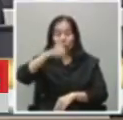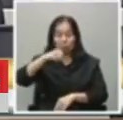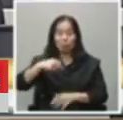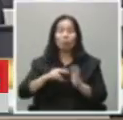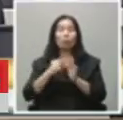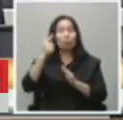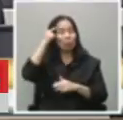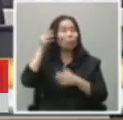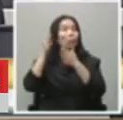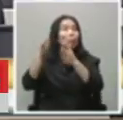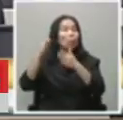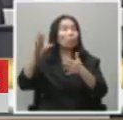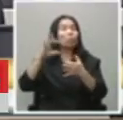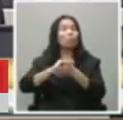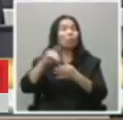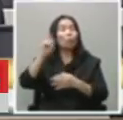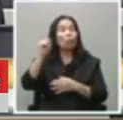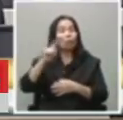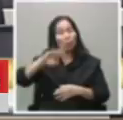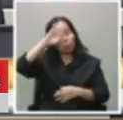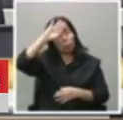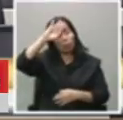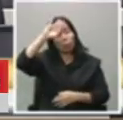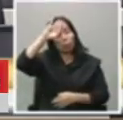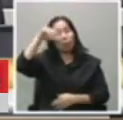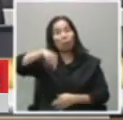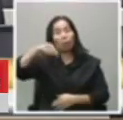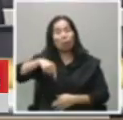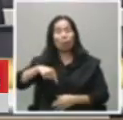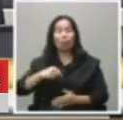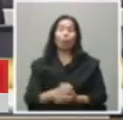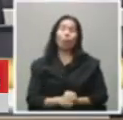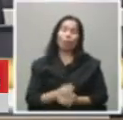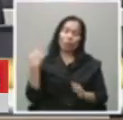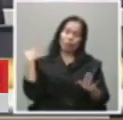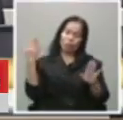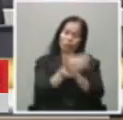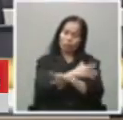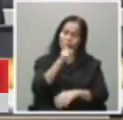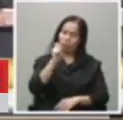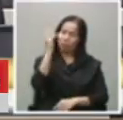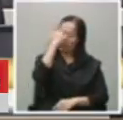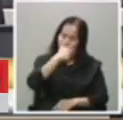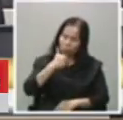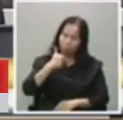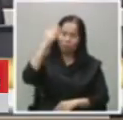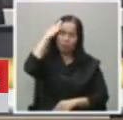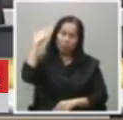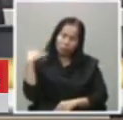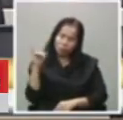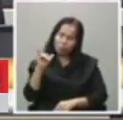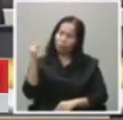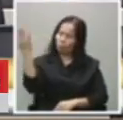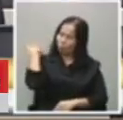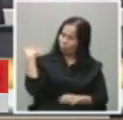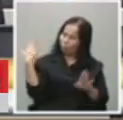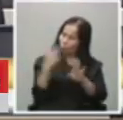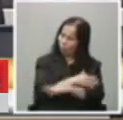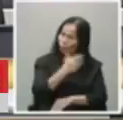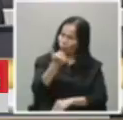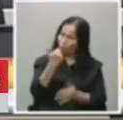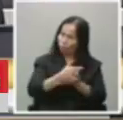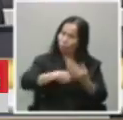ด91เอาแล้วทำไมสมัยรัฐบาลยิ่งลักษณ์สมัยรัฐบาลท่านอภิสิทธิ์ขออภัยที่เอ่ยนามไม่เสียหายครับก็ทำ